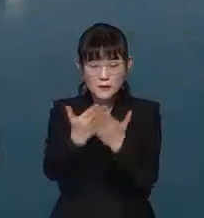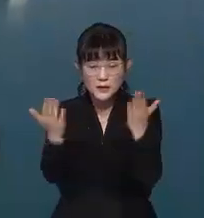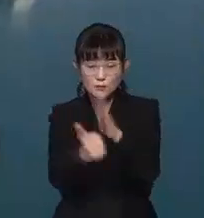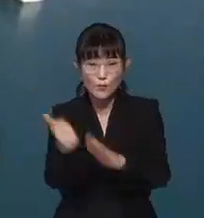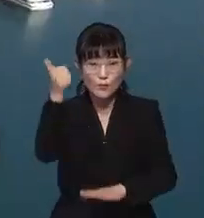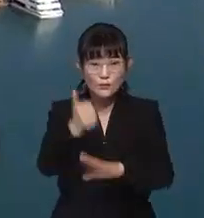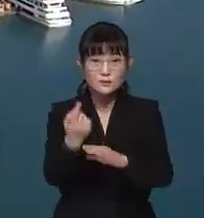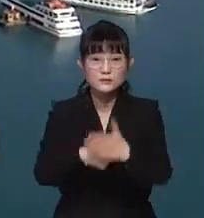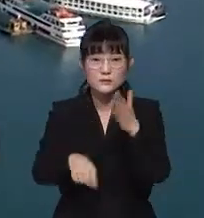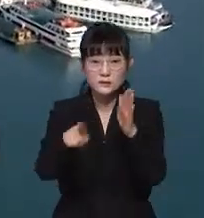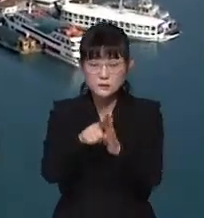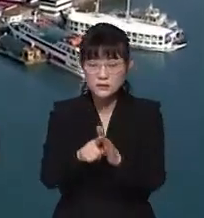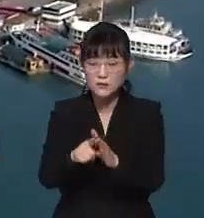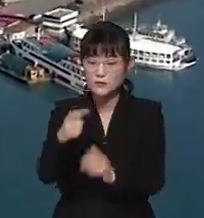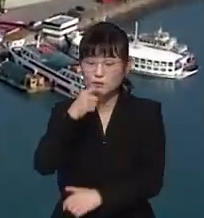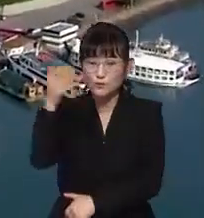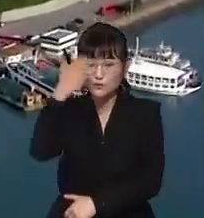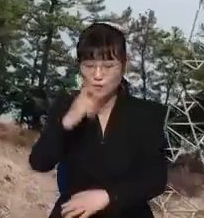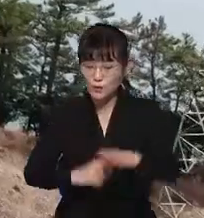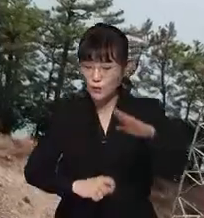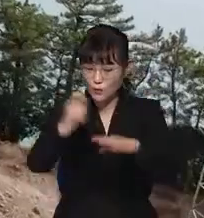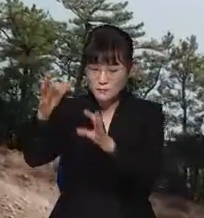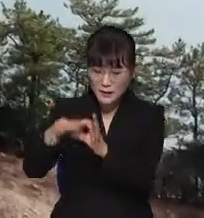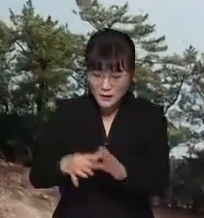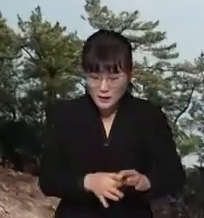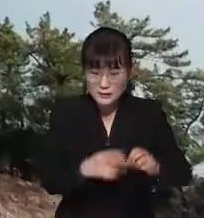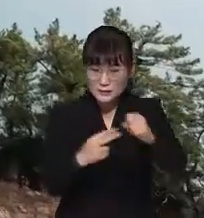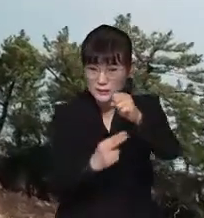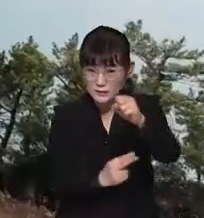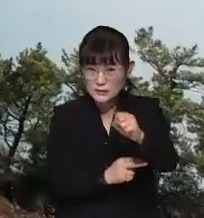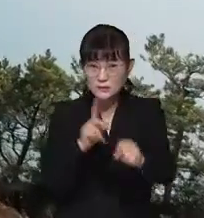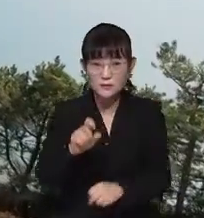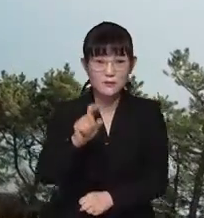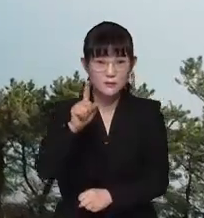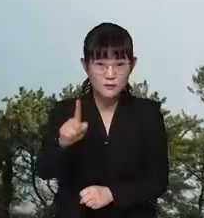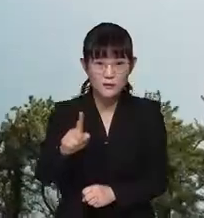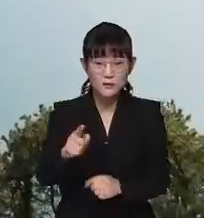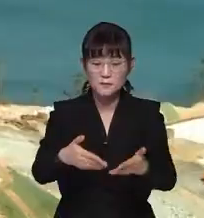위해 여수와 공을 잇는 11개 다리 조기 완공과 국비